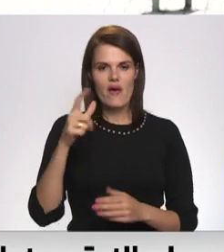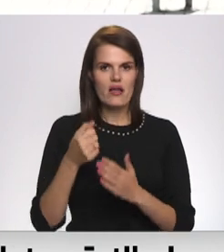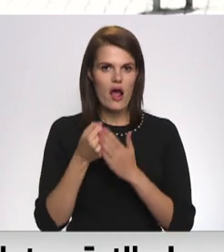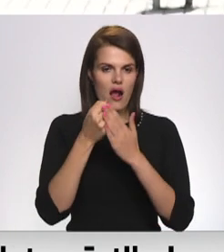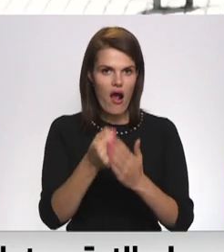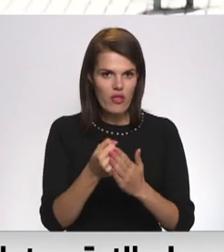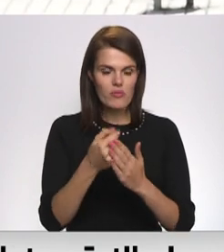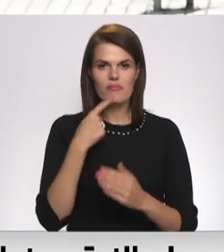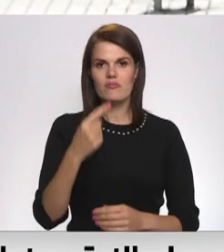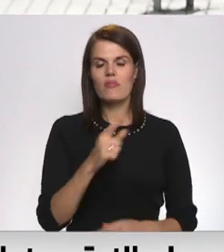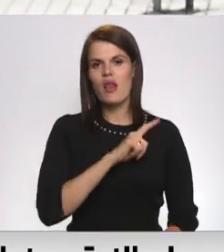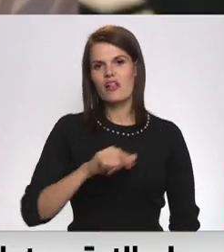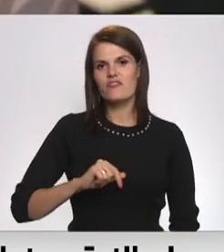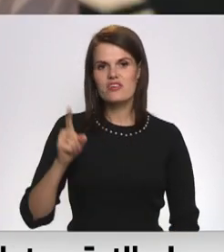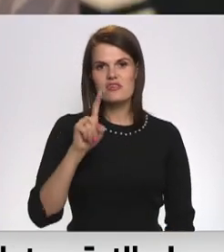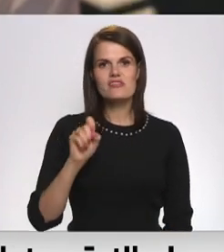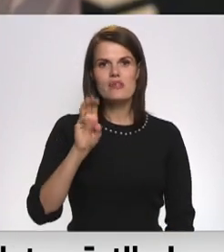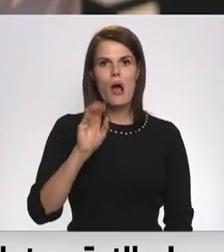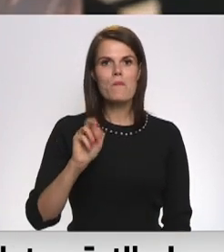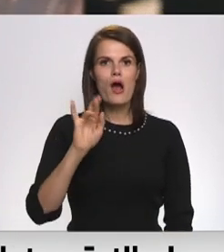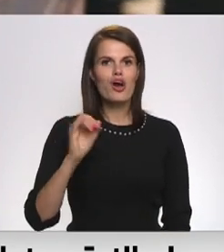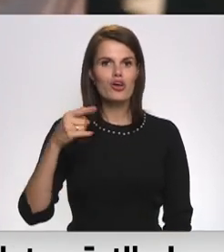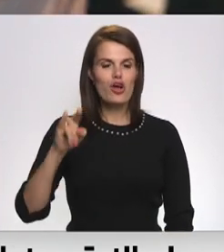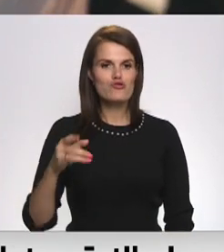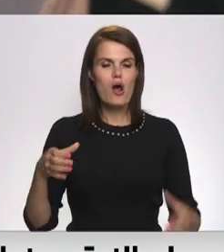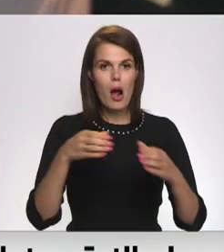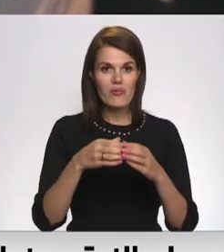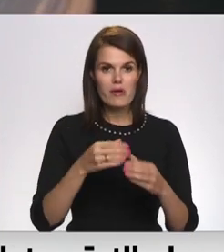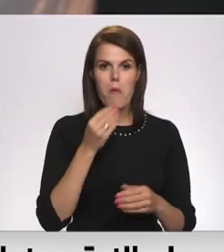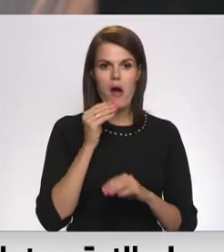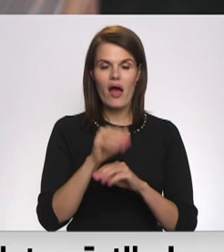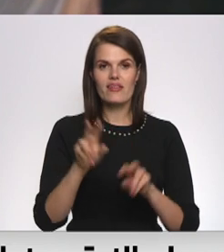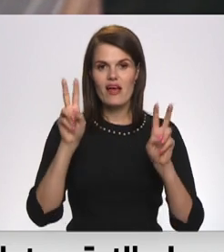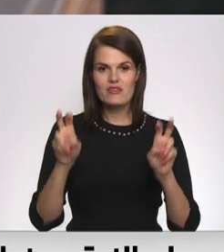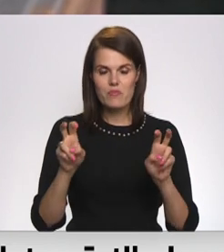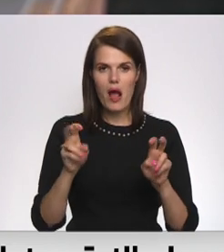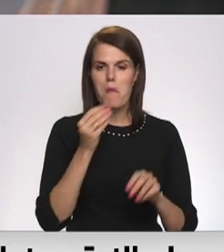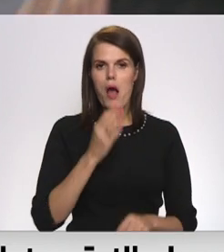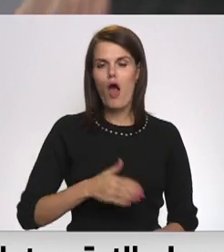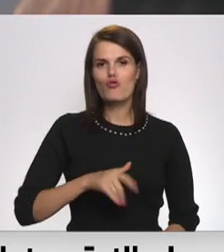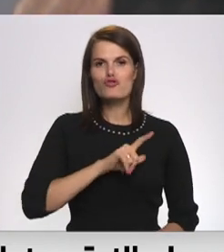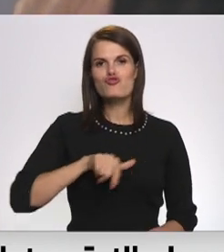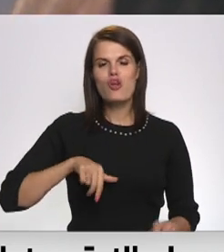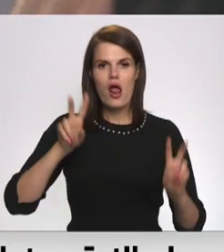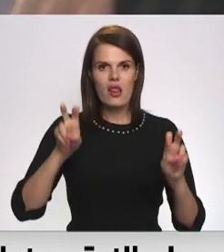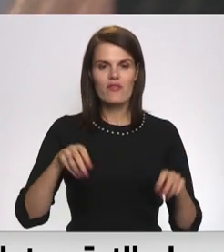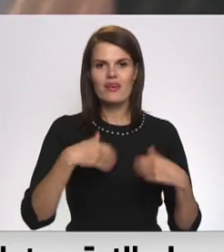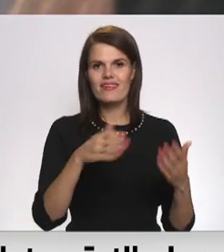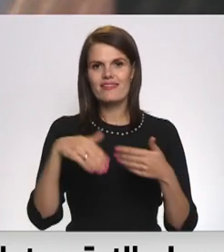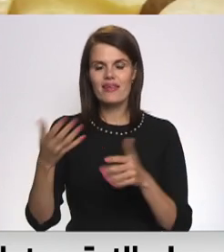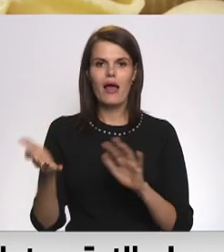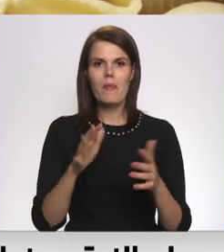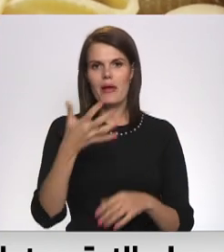paredz Latvijas samariešu apvienība. Pārtikas banka pēdušai Latvijai jau šobrīd ik mēnesi izsniedz ap 500 pārtikas paku trūkums